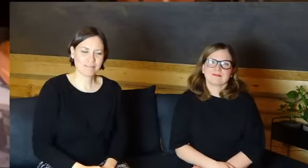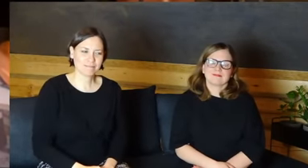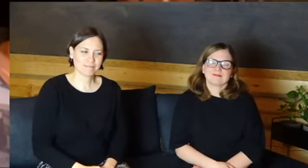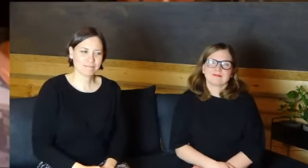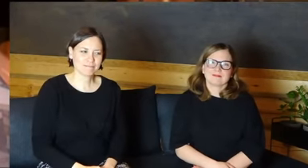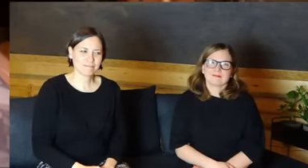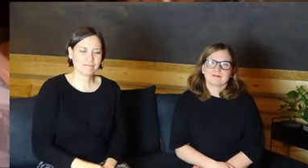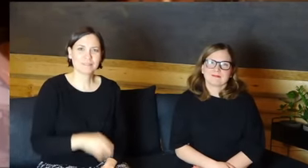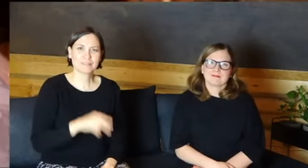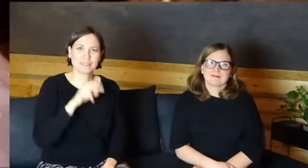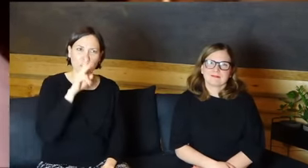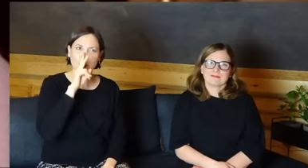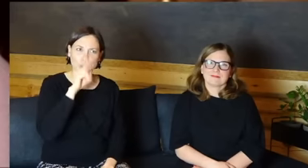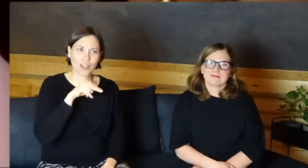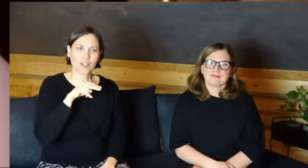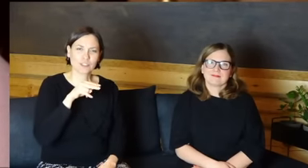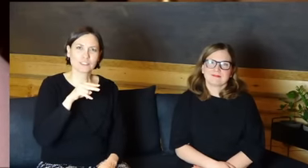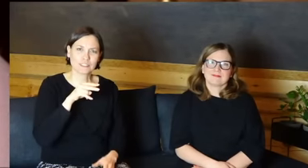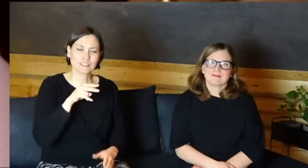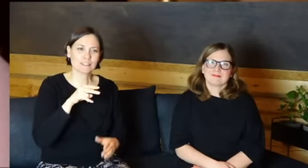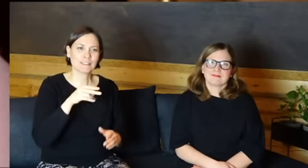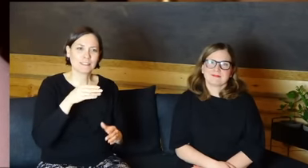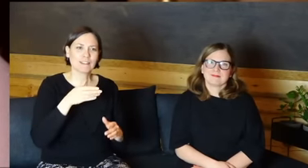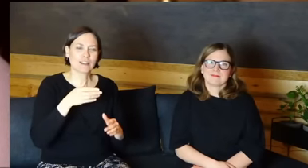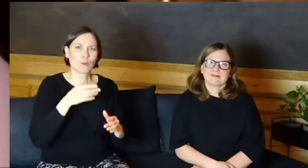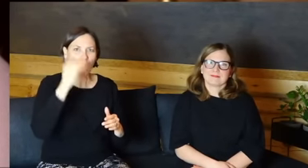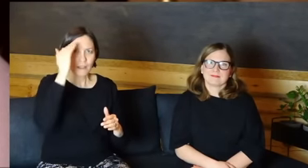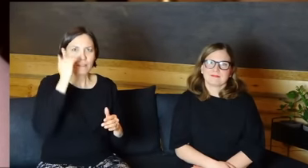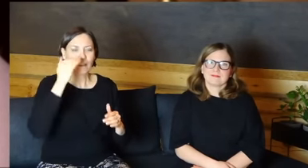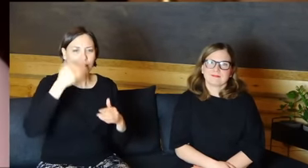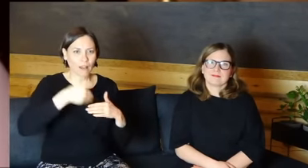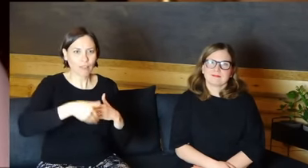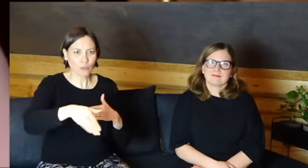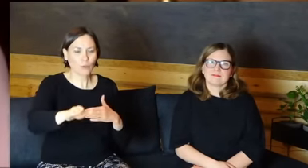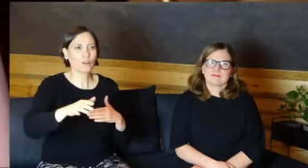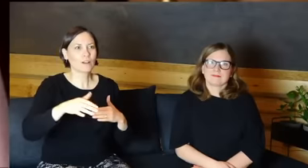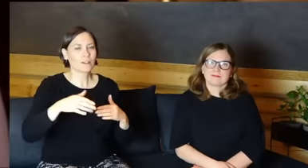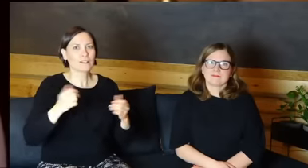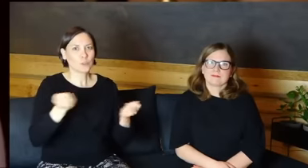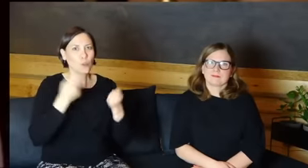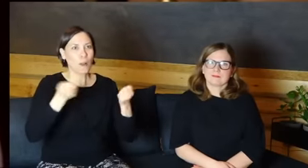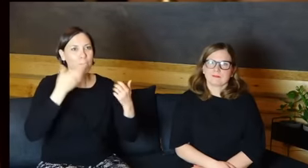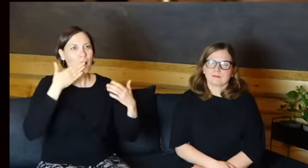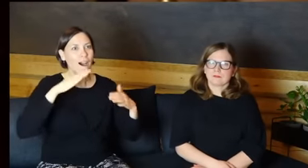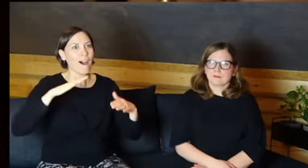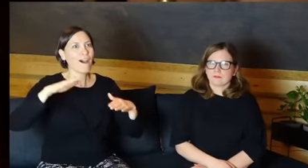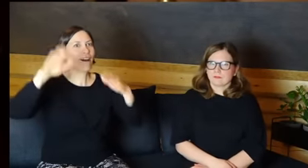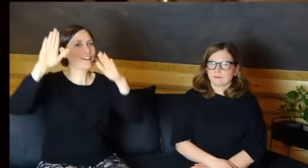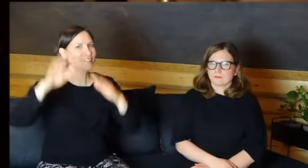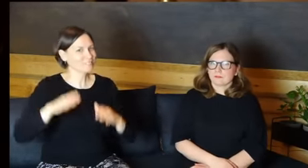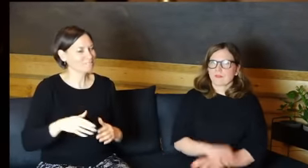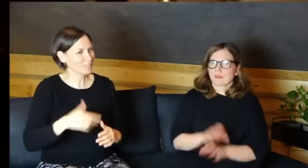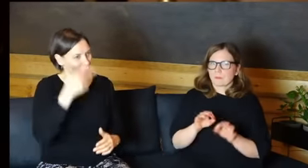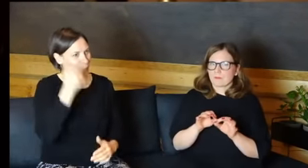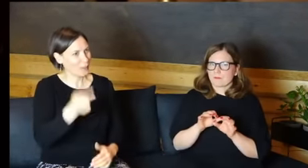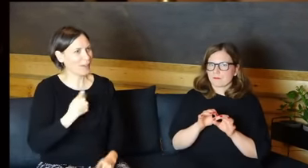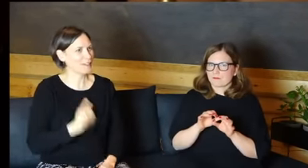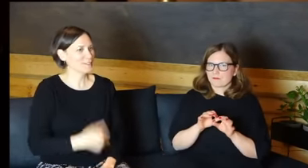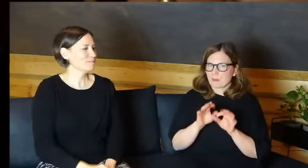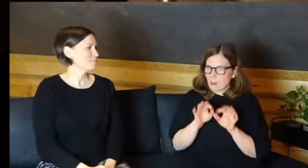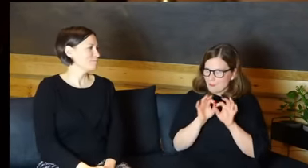todennäköisesti meno vaan tässä paranee, kun ilta jatkuu. No niin, hienoa. No sitten oikeastaan seuraavaksi minulle tulisi mieleen,